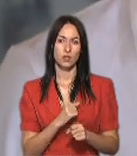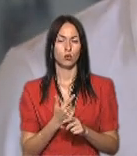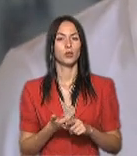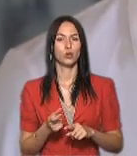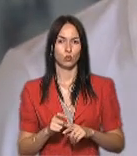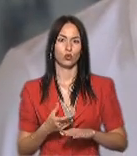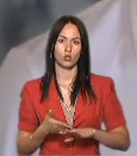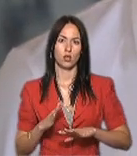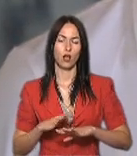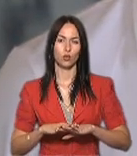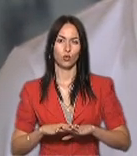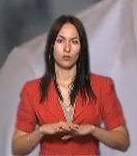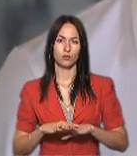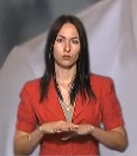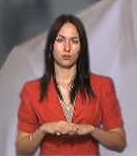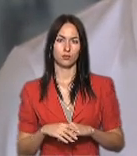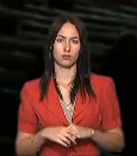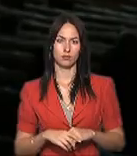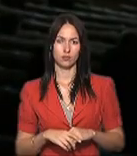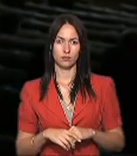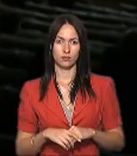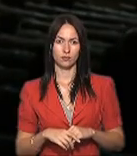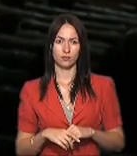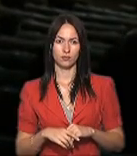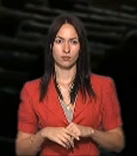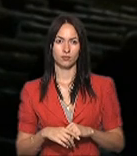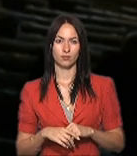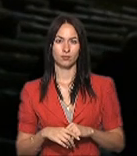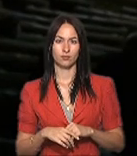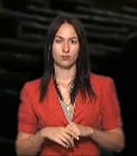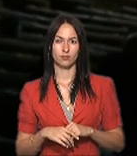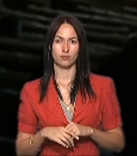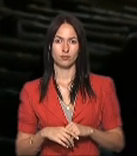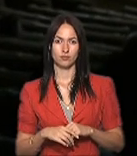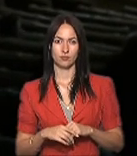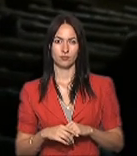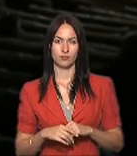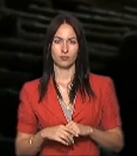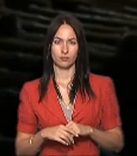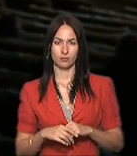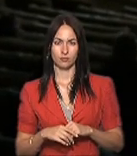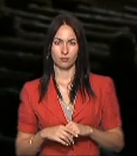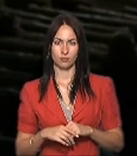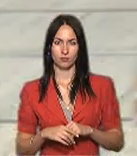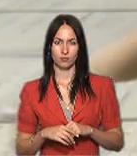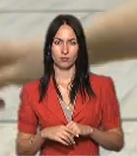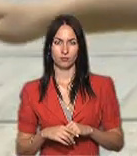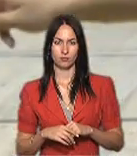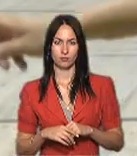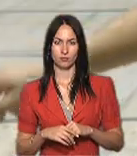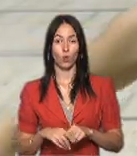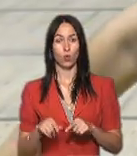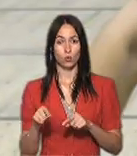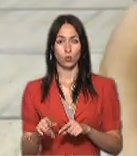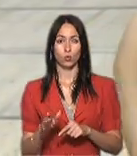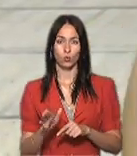дуже складно. Очень сложно. ось тут буде